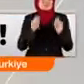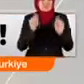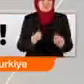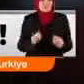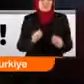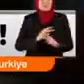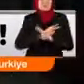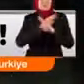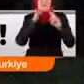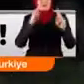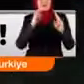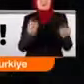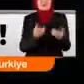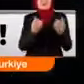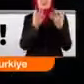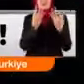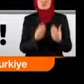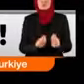kontrol altına alındı